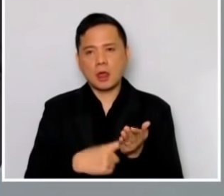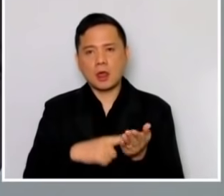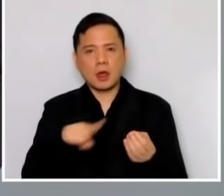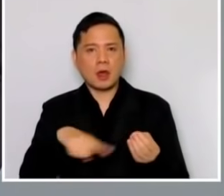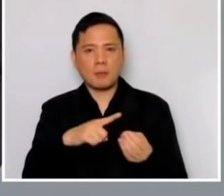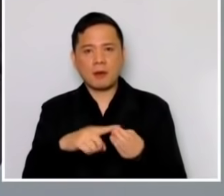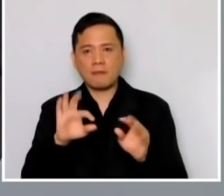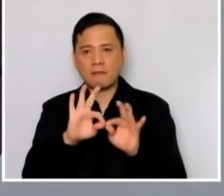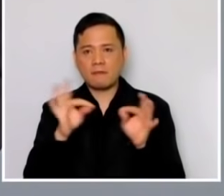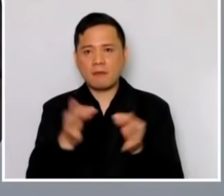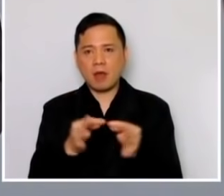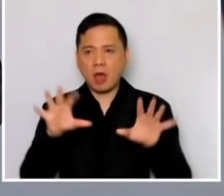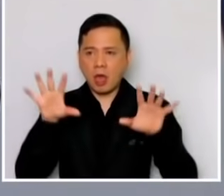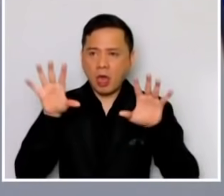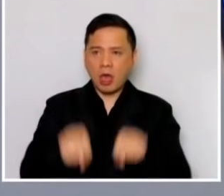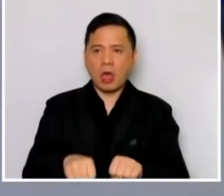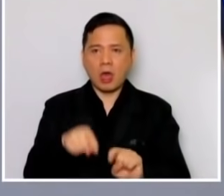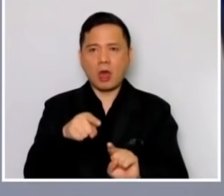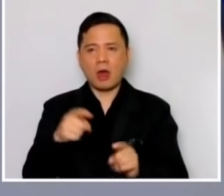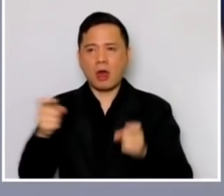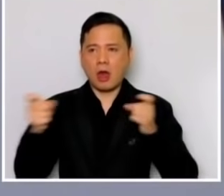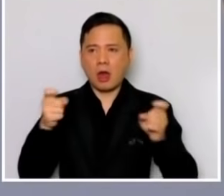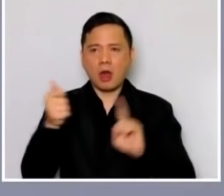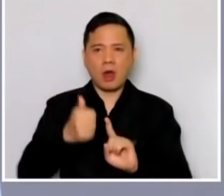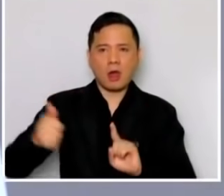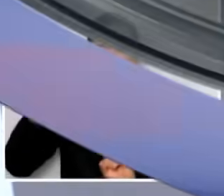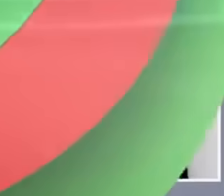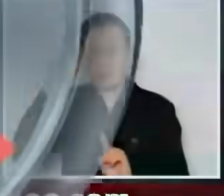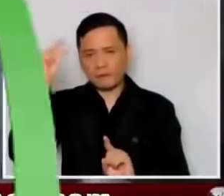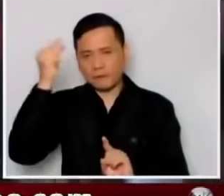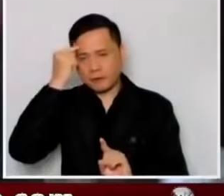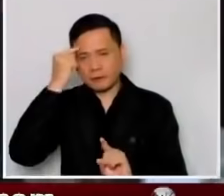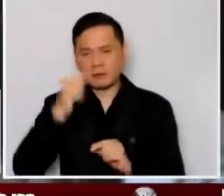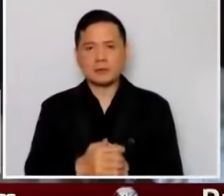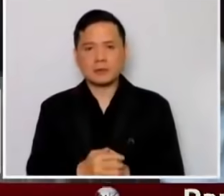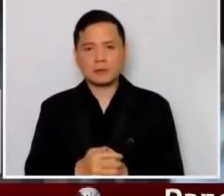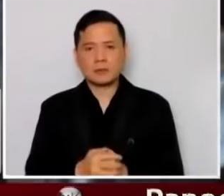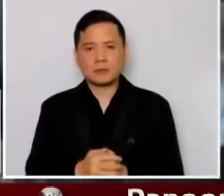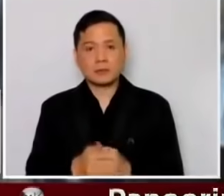City. Nagpapatrol, Adrian Ayalin.